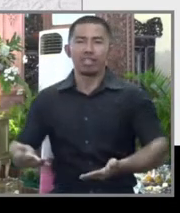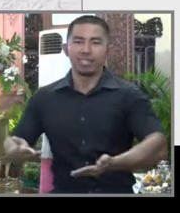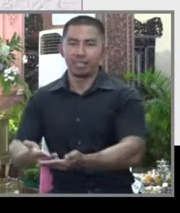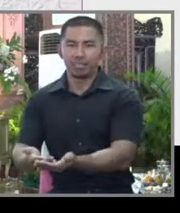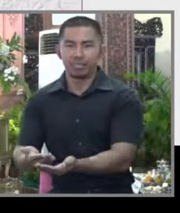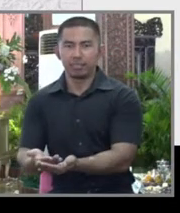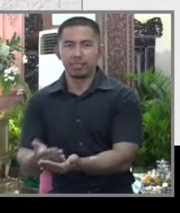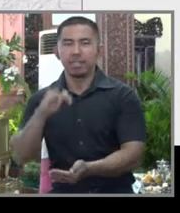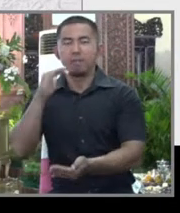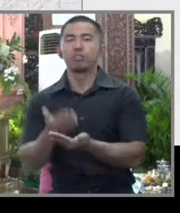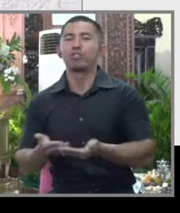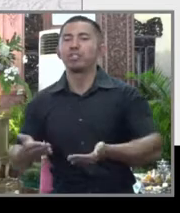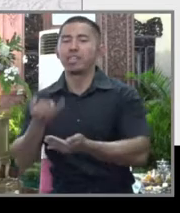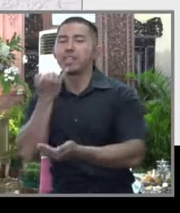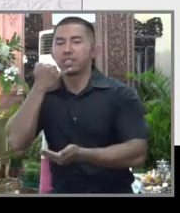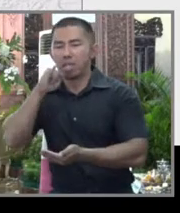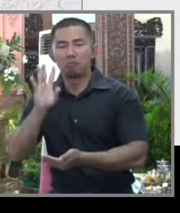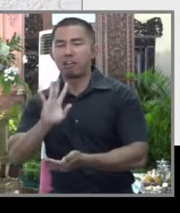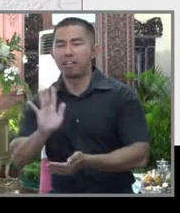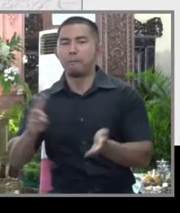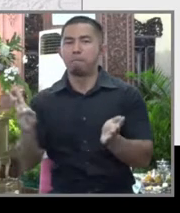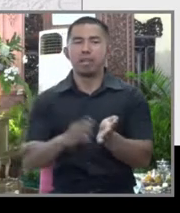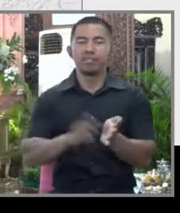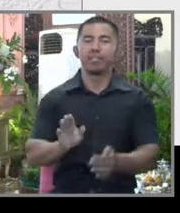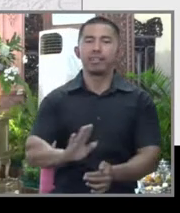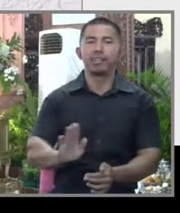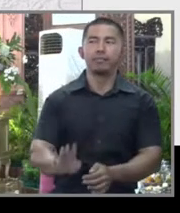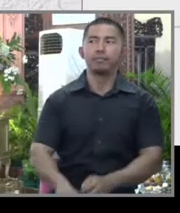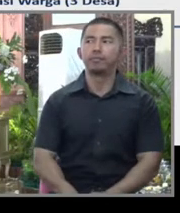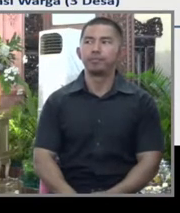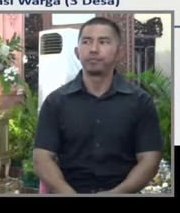Ya, dan insya Allah tidak ada masalah. Ya.